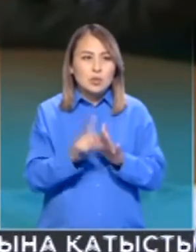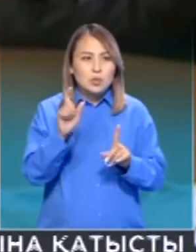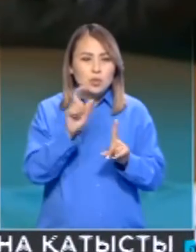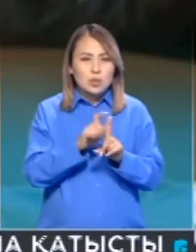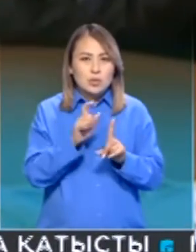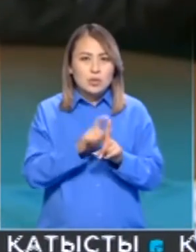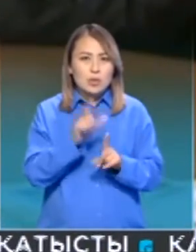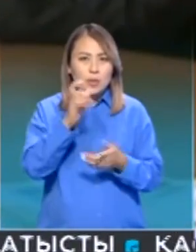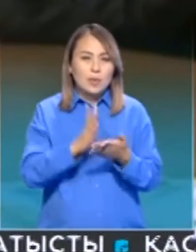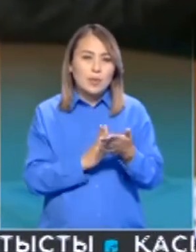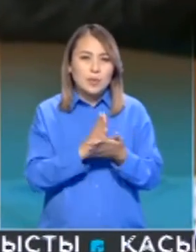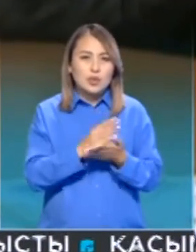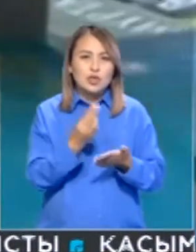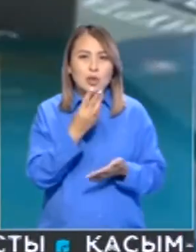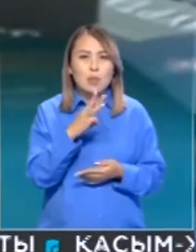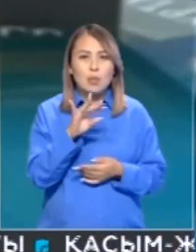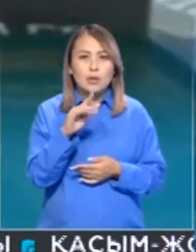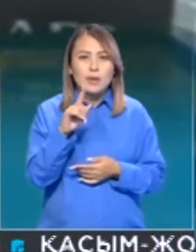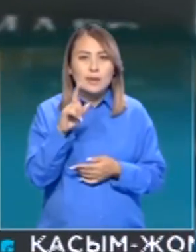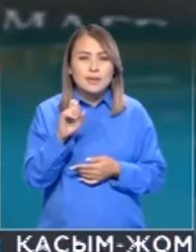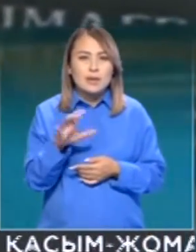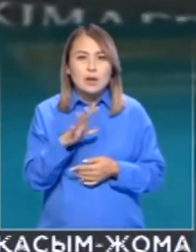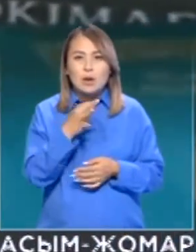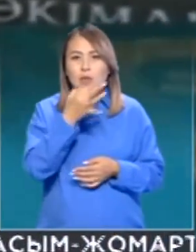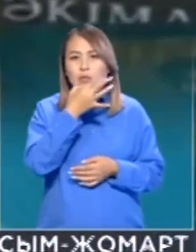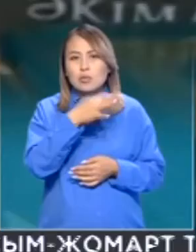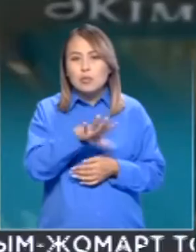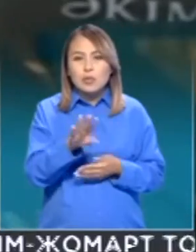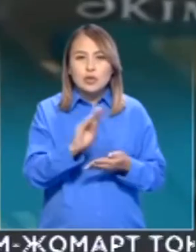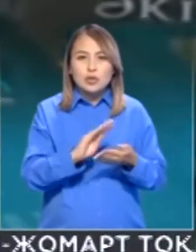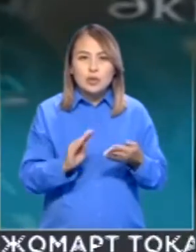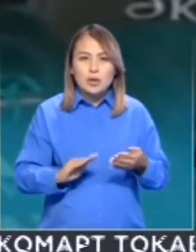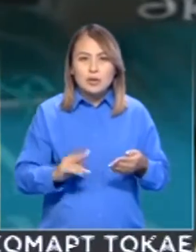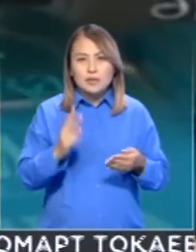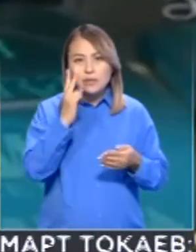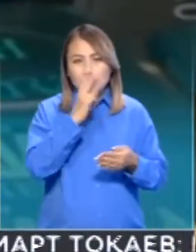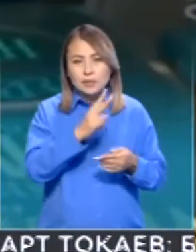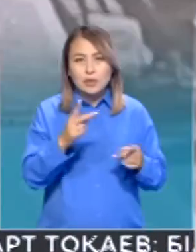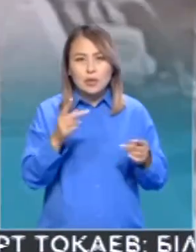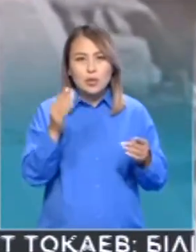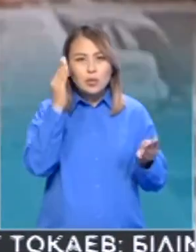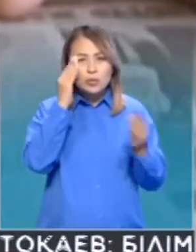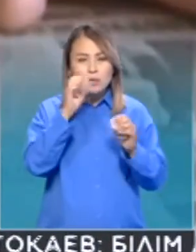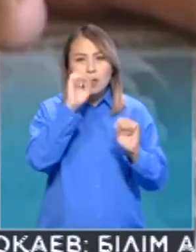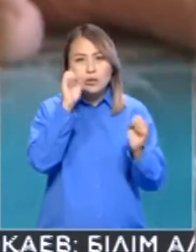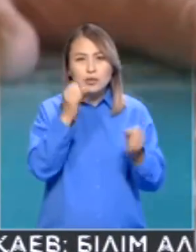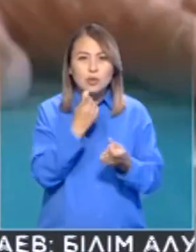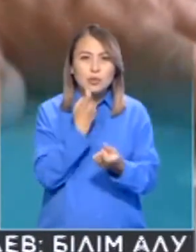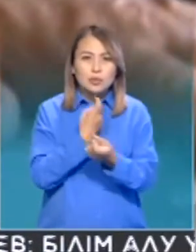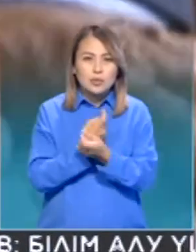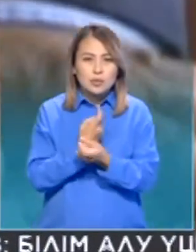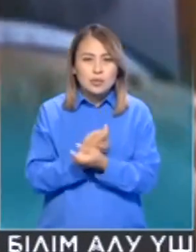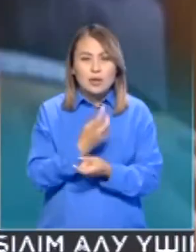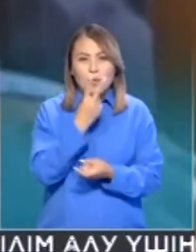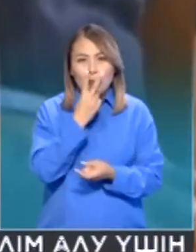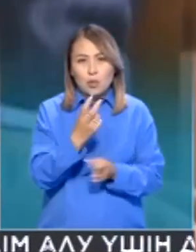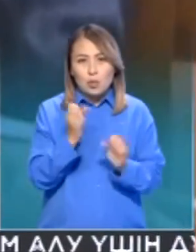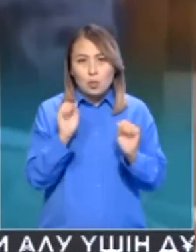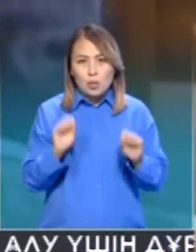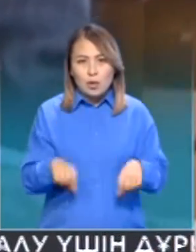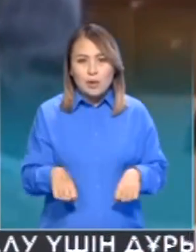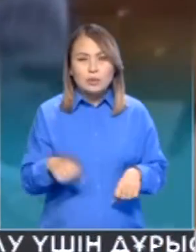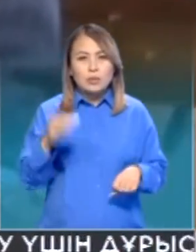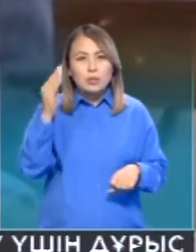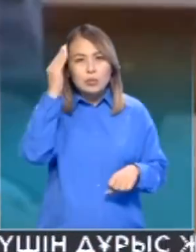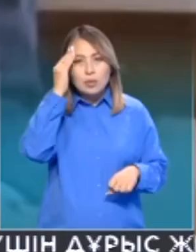қоғам қайраткері Шерхан Мұртазаның қай шығармасын алсақ та, өткір көзқарасы мен өжет болмысы айқын аңғарылады. Өрелі,